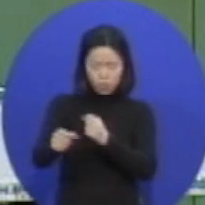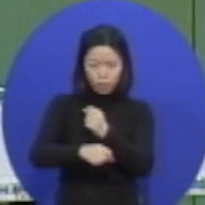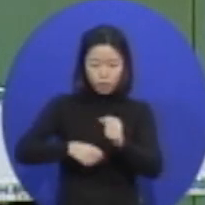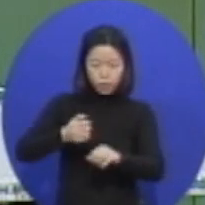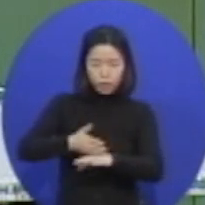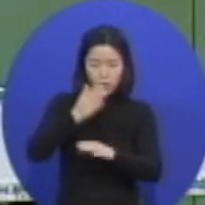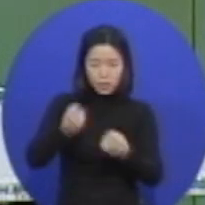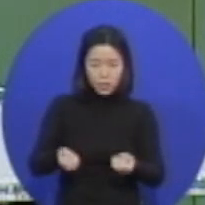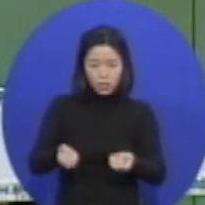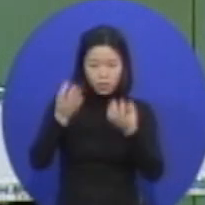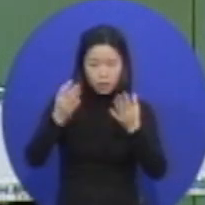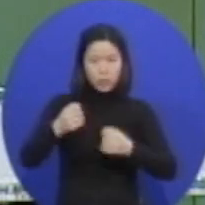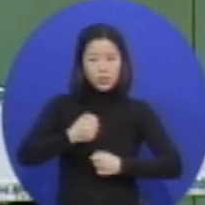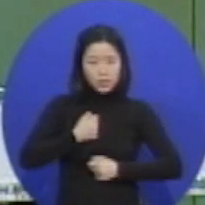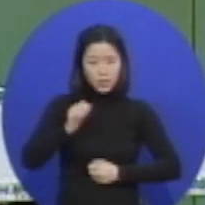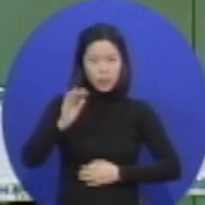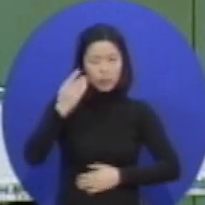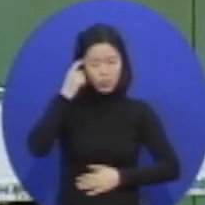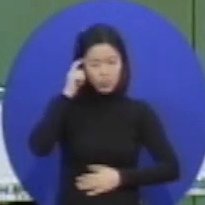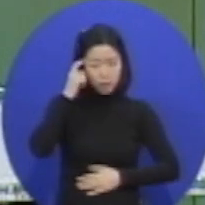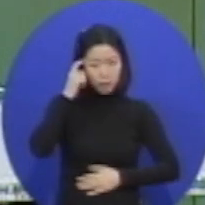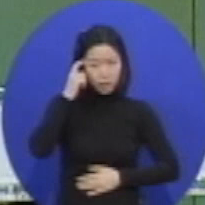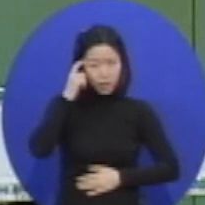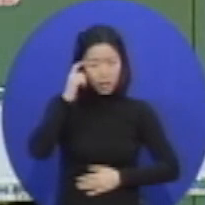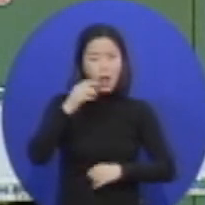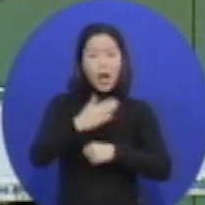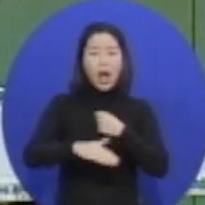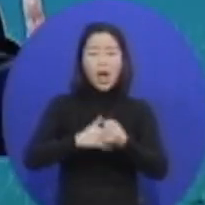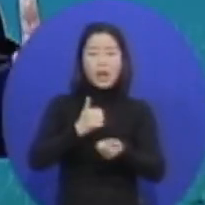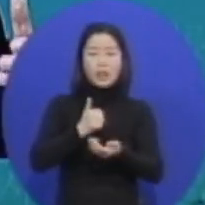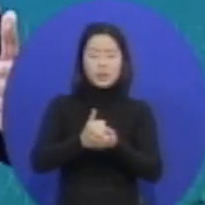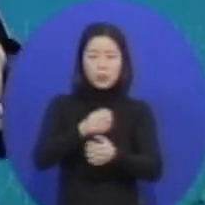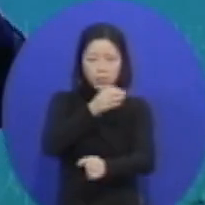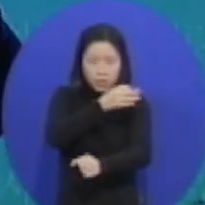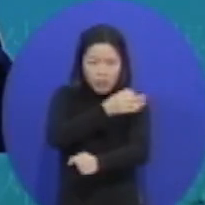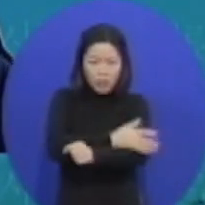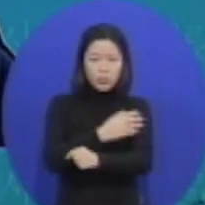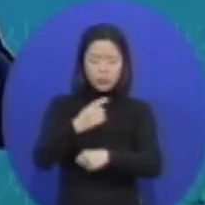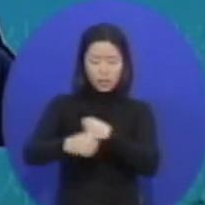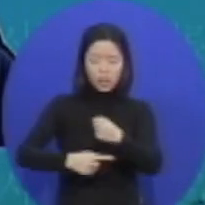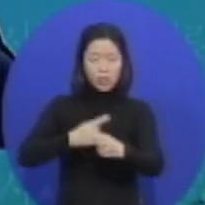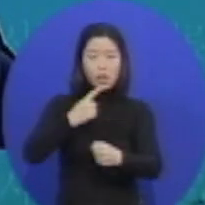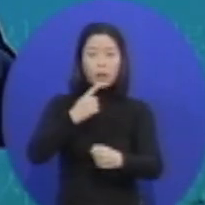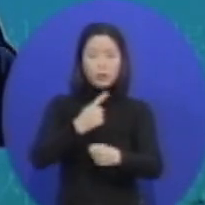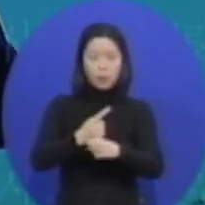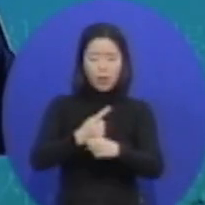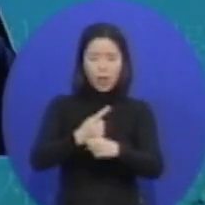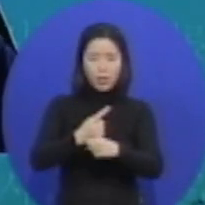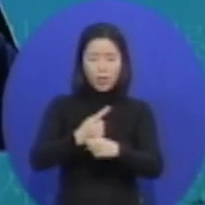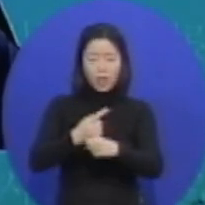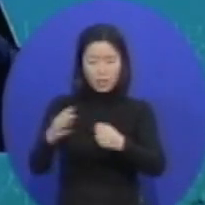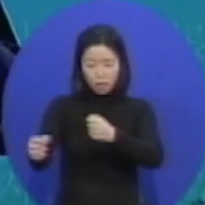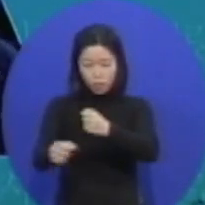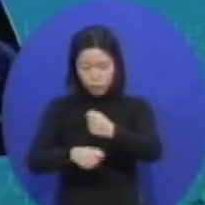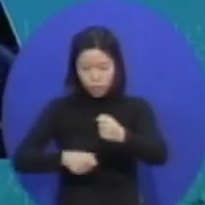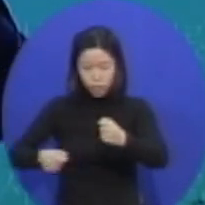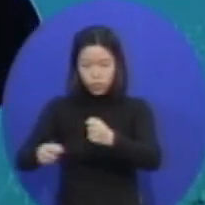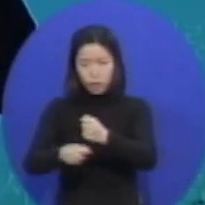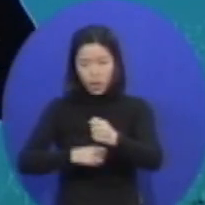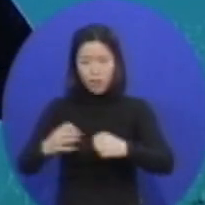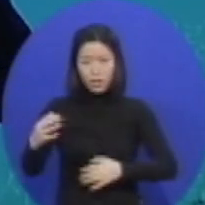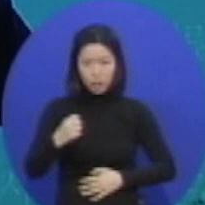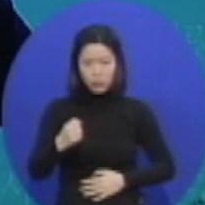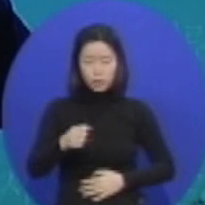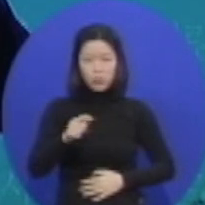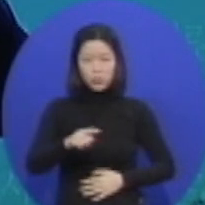하나님께서 단순히 일 년 동안 지나고 난 다음에 수확을 거두고 그리고 그 것으로 인하여